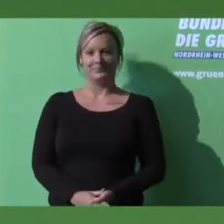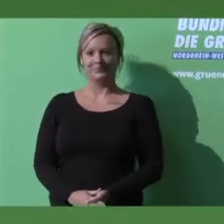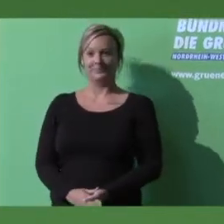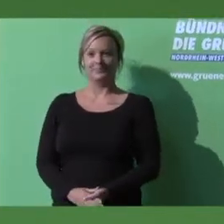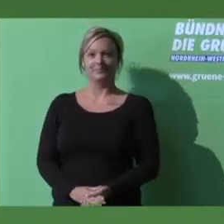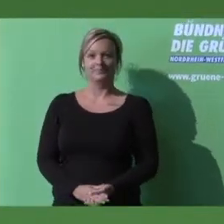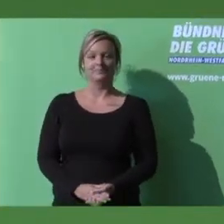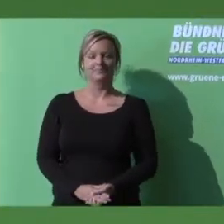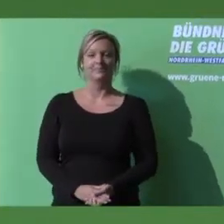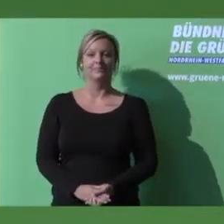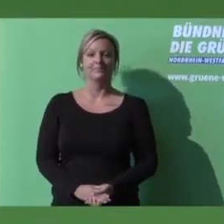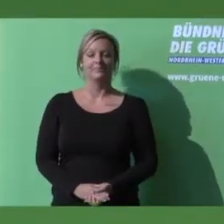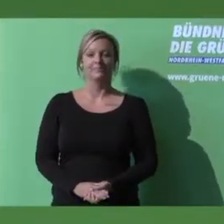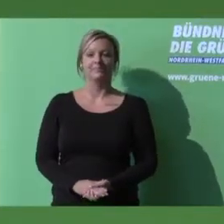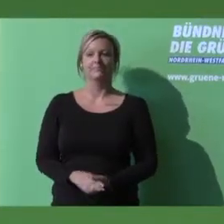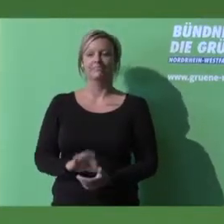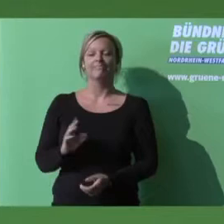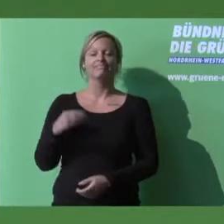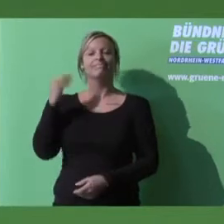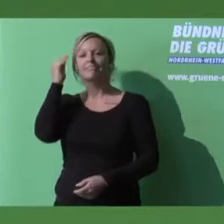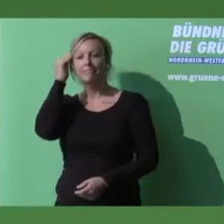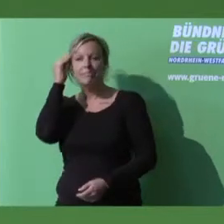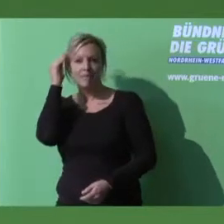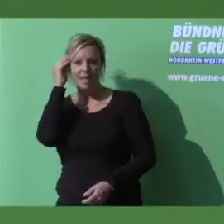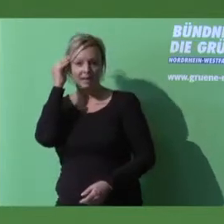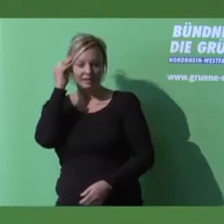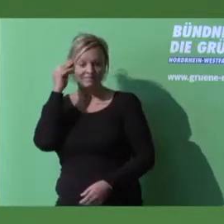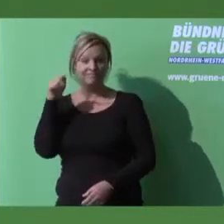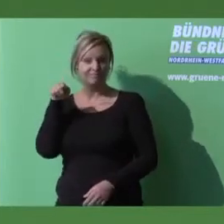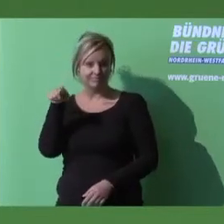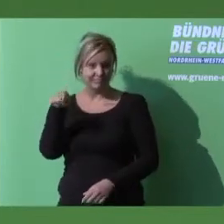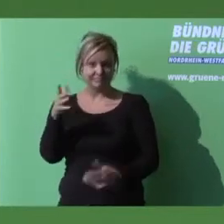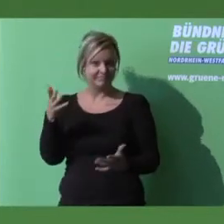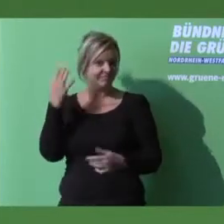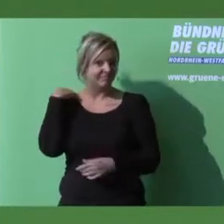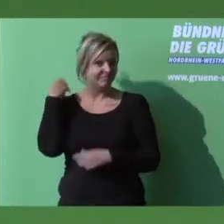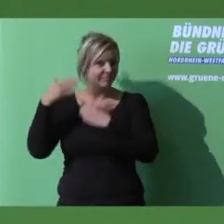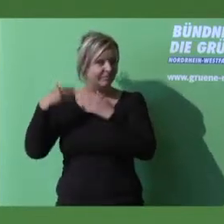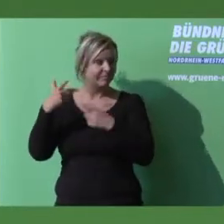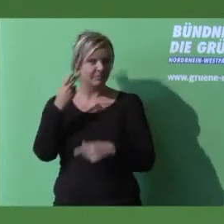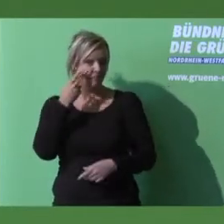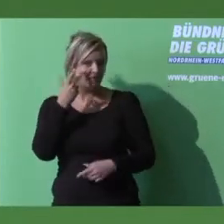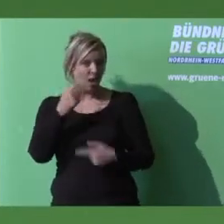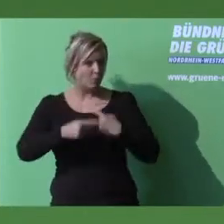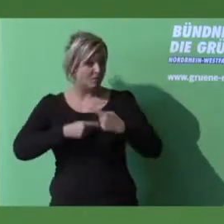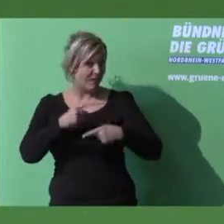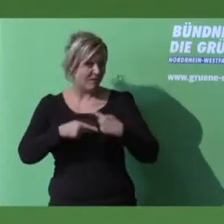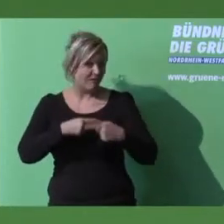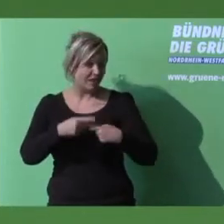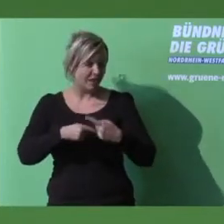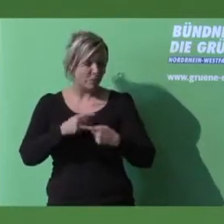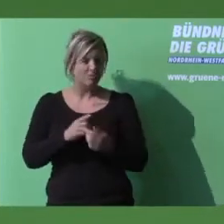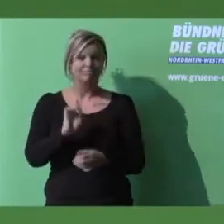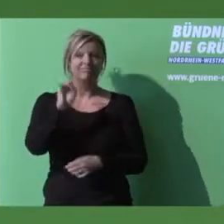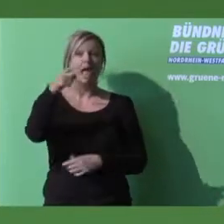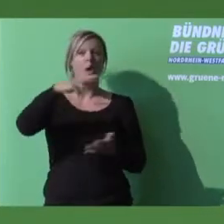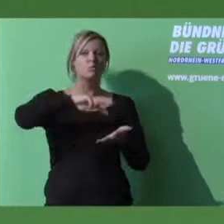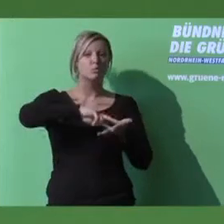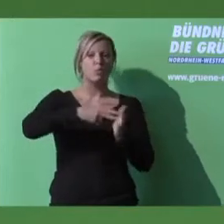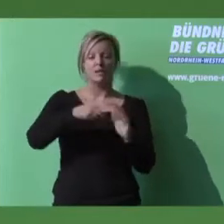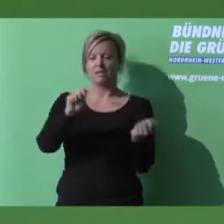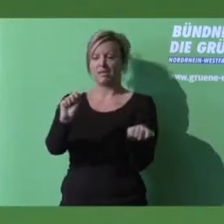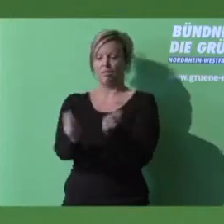Unter Frau Merkel hat es nämlich eine beispiellose Entwicklung gegeben in der Veränderung der Außenpolitik. Sie hat nicht